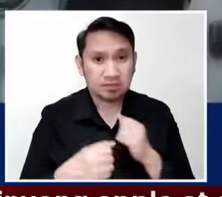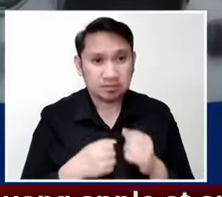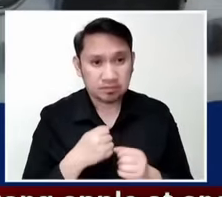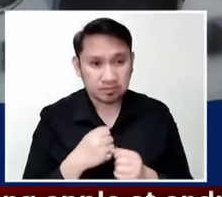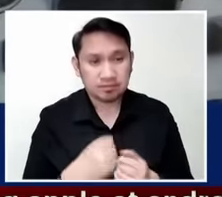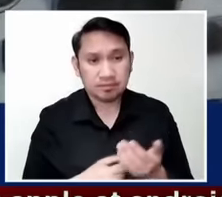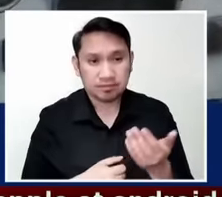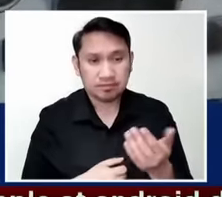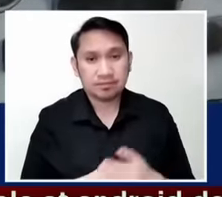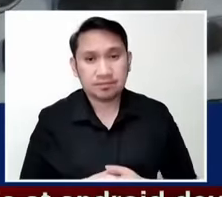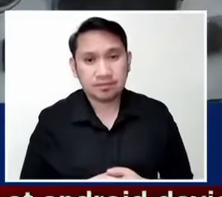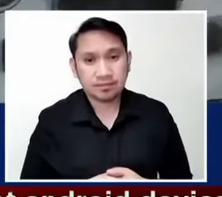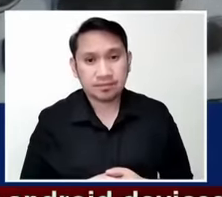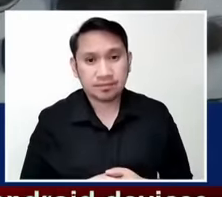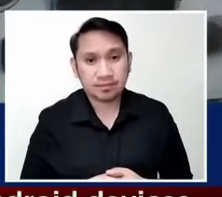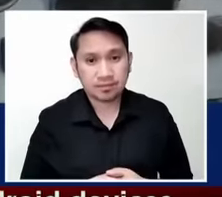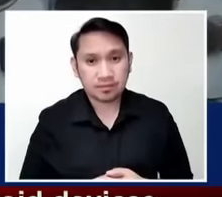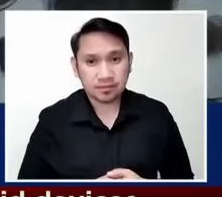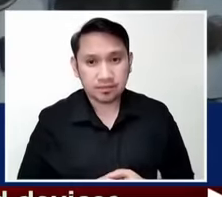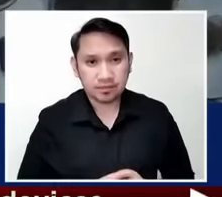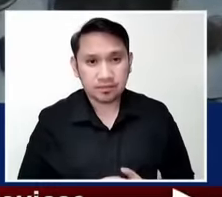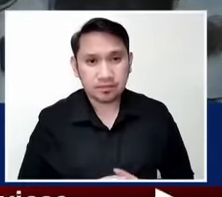Taguines, ABS-CBN News.